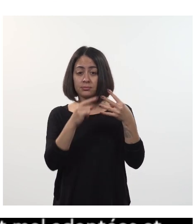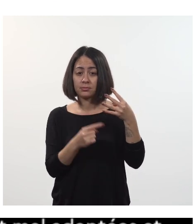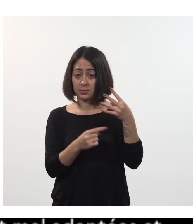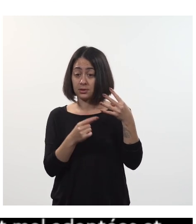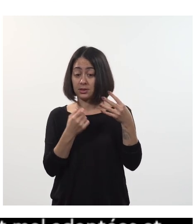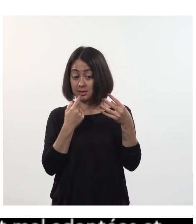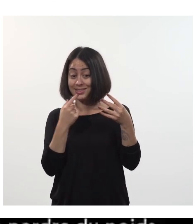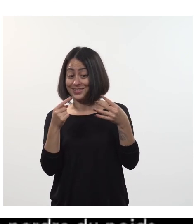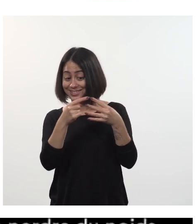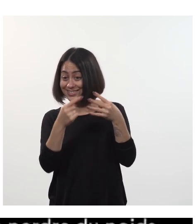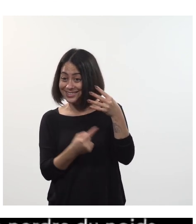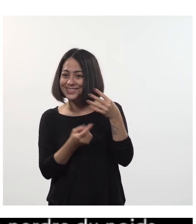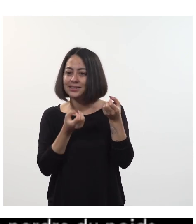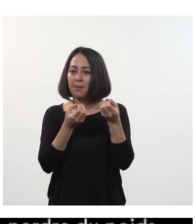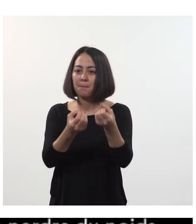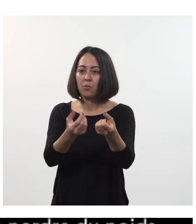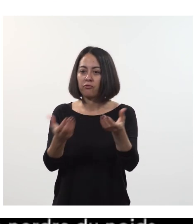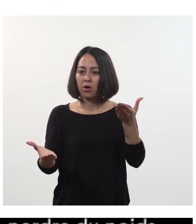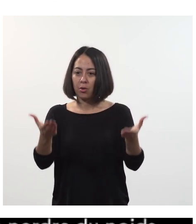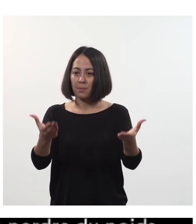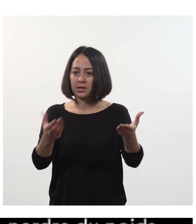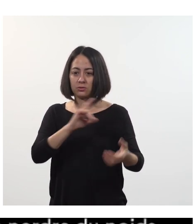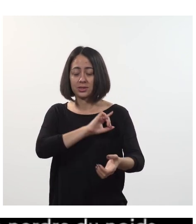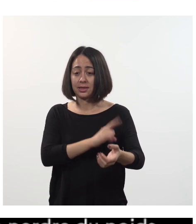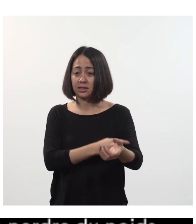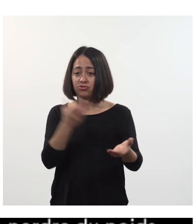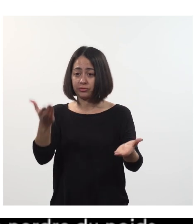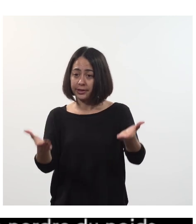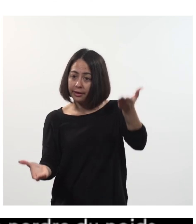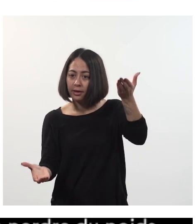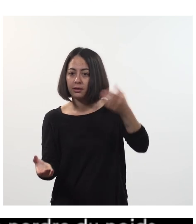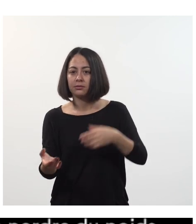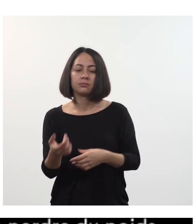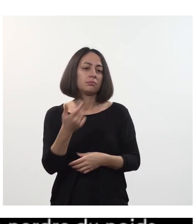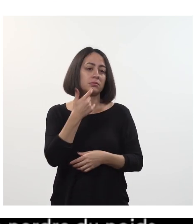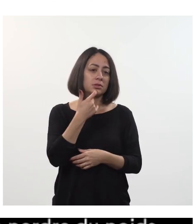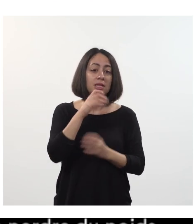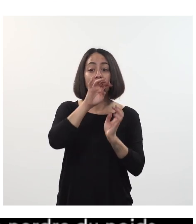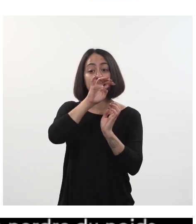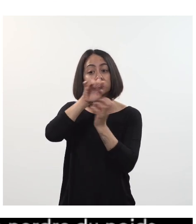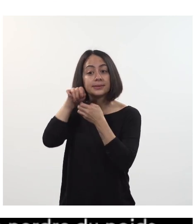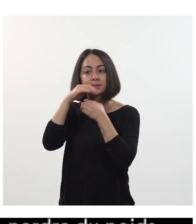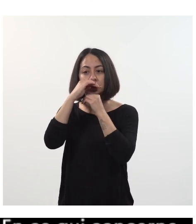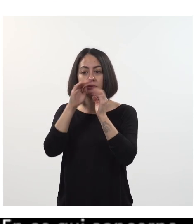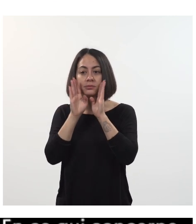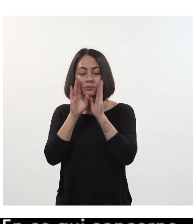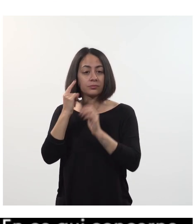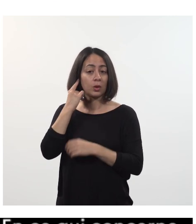déséquilibre de la balance énergétique. Donc, ça peut être des causes, bien sûr, stomato au niveau de la bouche, hein,